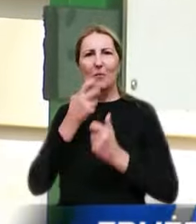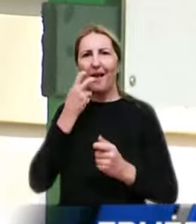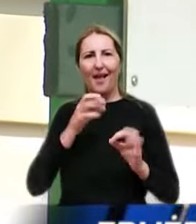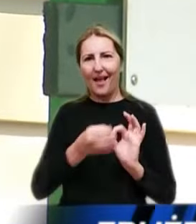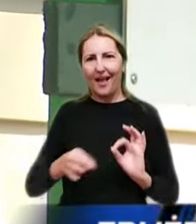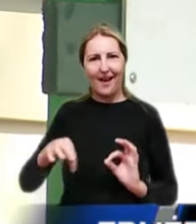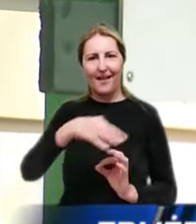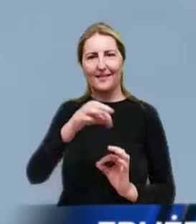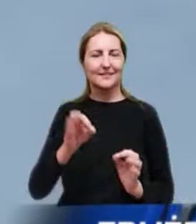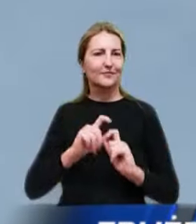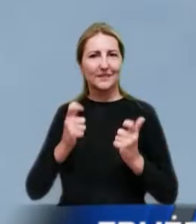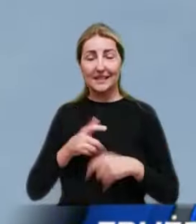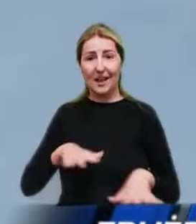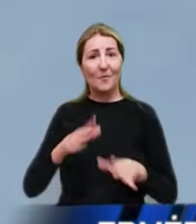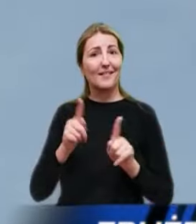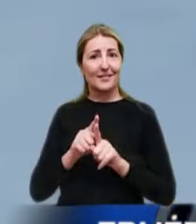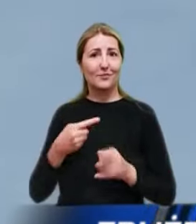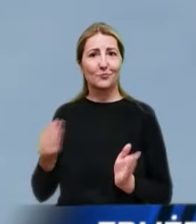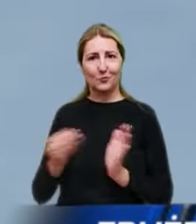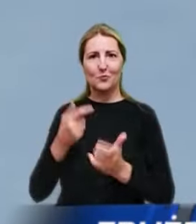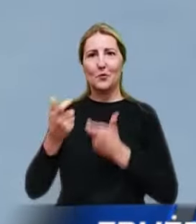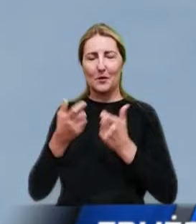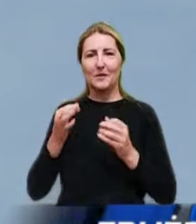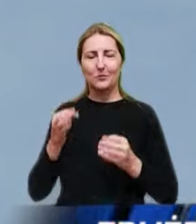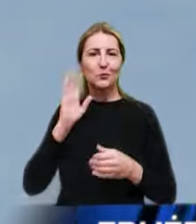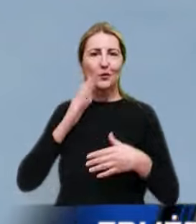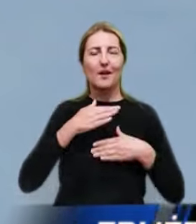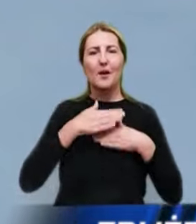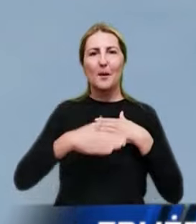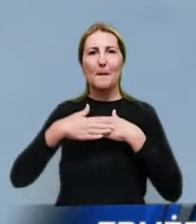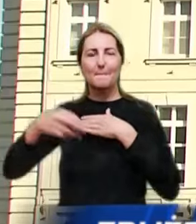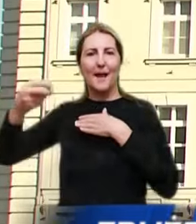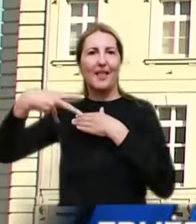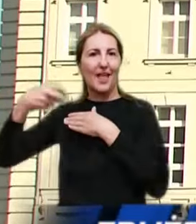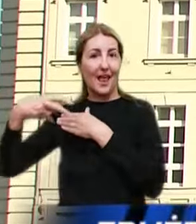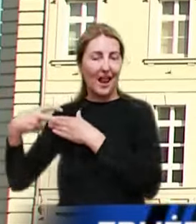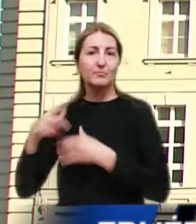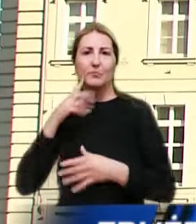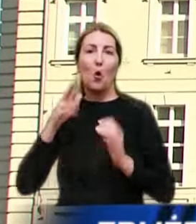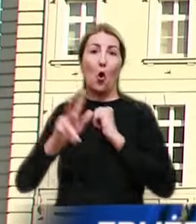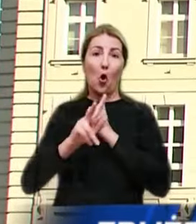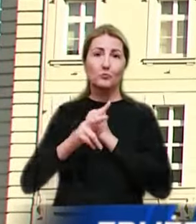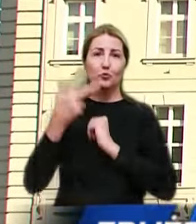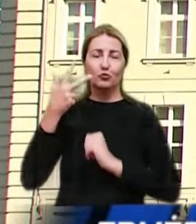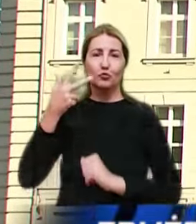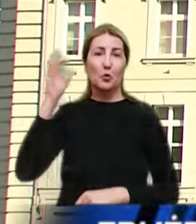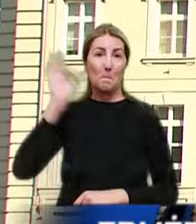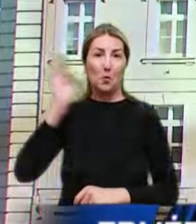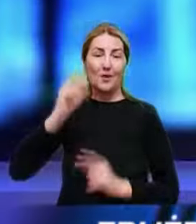etapie zakładania też paneli fotowoltaicznych. Będziemy w 83% rocznie samowystarczalni.